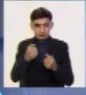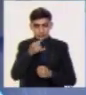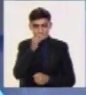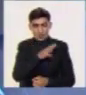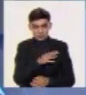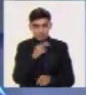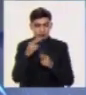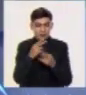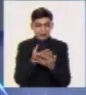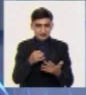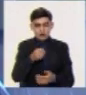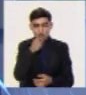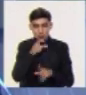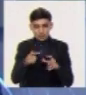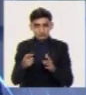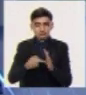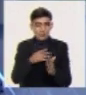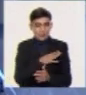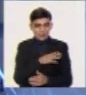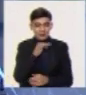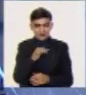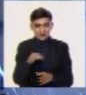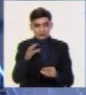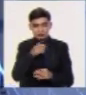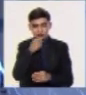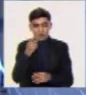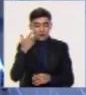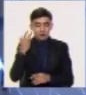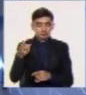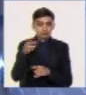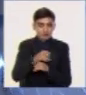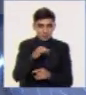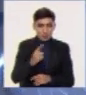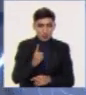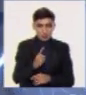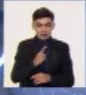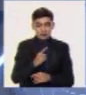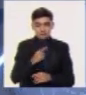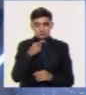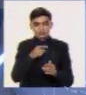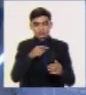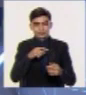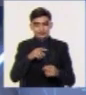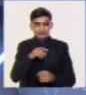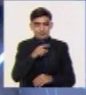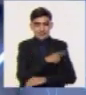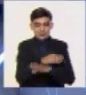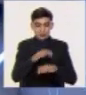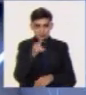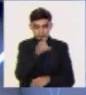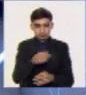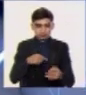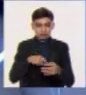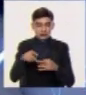Редакцияға хабарласып, журналистерді шақырған азаматтар, тілшілер тобы келді дегеннен күзетшілер бізді ғимараттан шығармай қойды дейді.